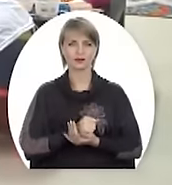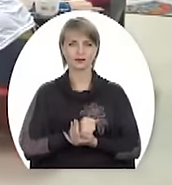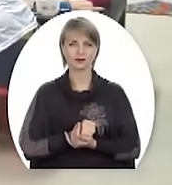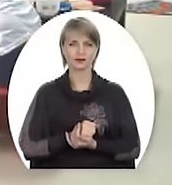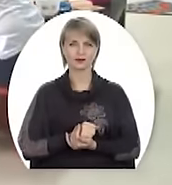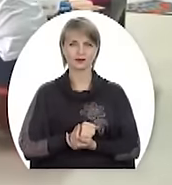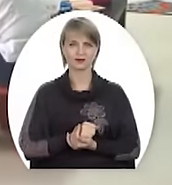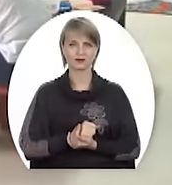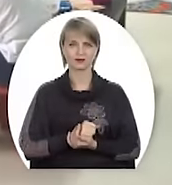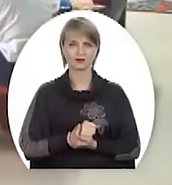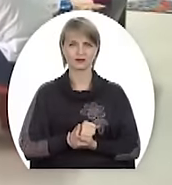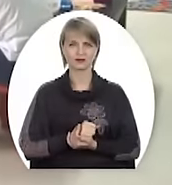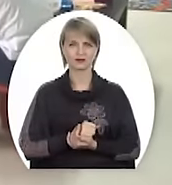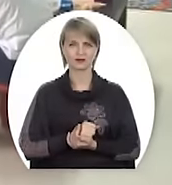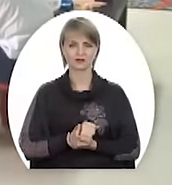Тук-тук-тук.